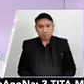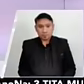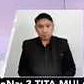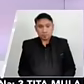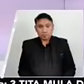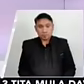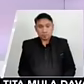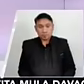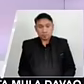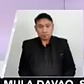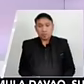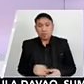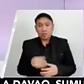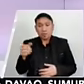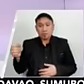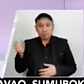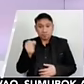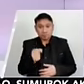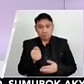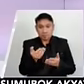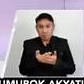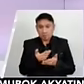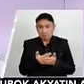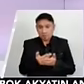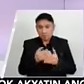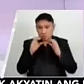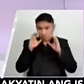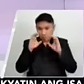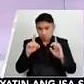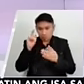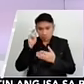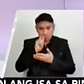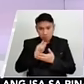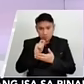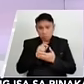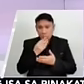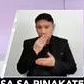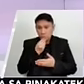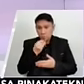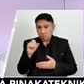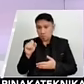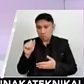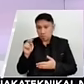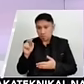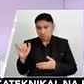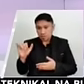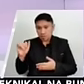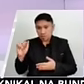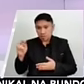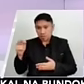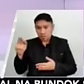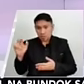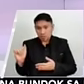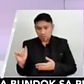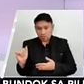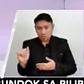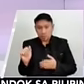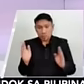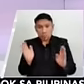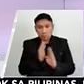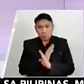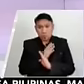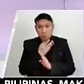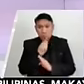Itinalaga ng Pangulo na bagong Education Secretary si Senator Sonny Angara kapalit ng nagbitiw na si Vice President Sara